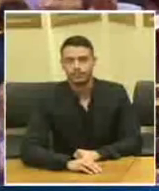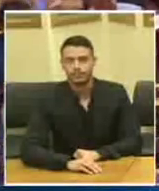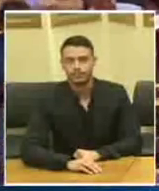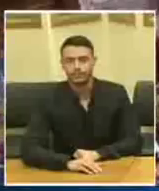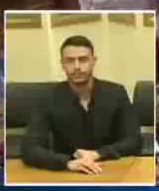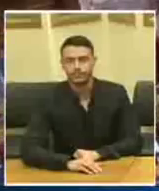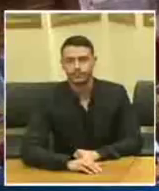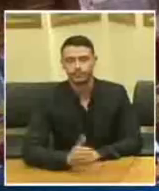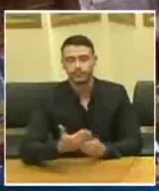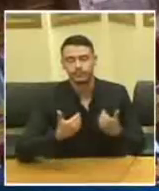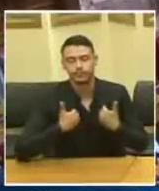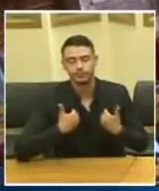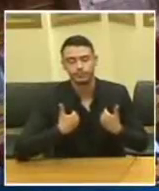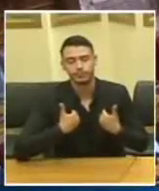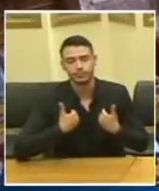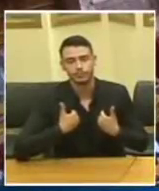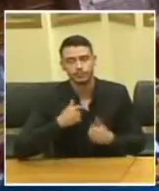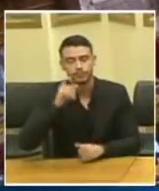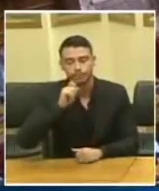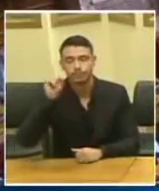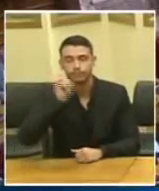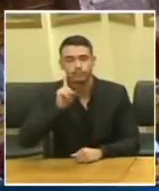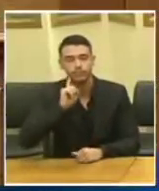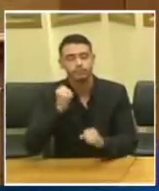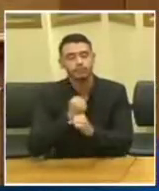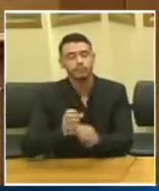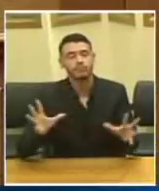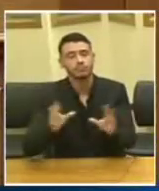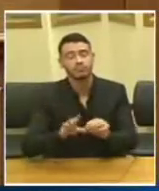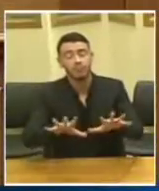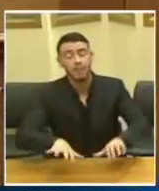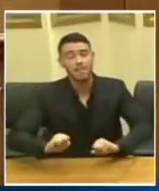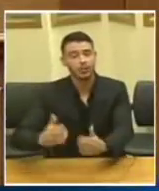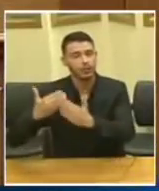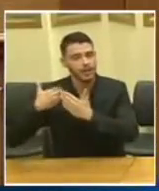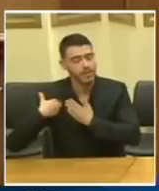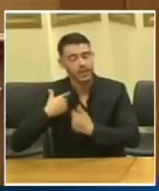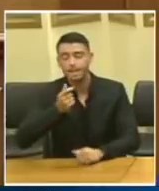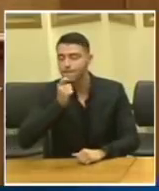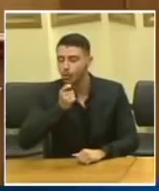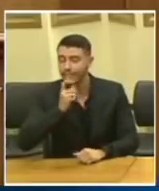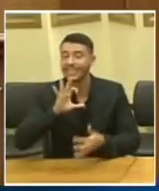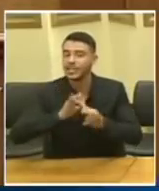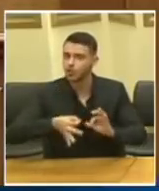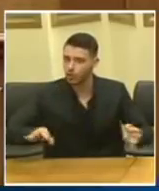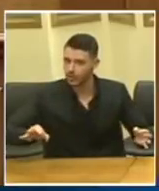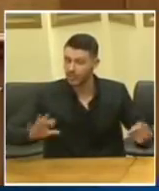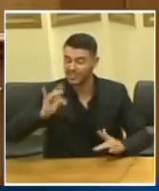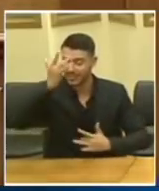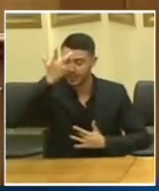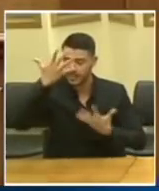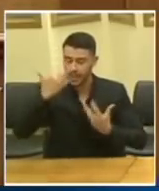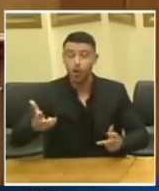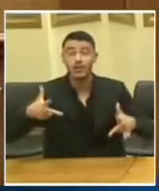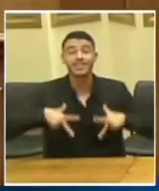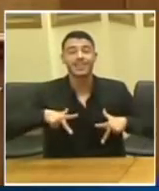Εγώ, κυρίες και κύριοι συνάδελφοι, αναλαμβάνω την ευθύνη, την ιστορική και την πολιτική και η κυβέρνησή μου,